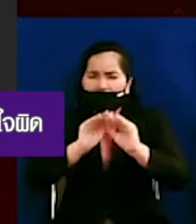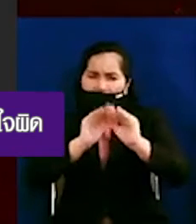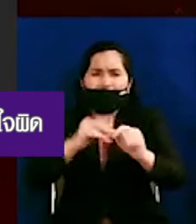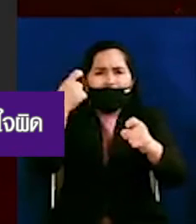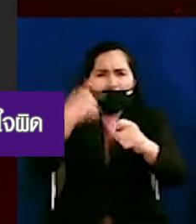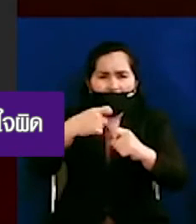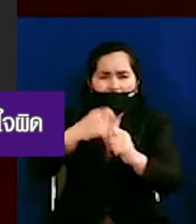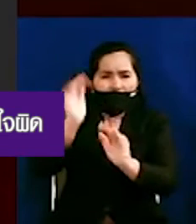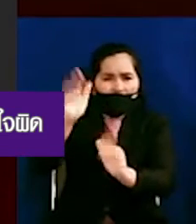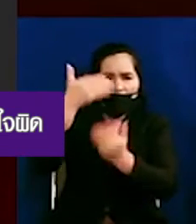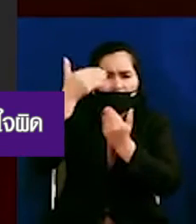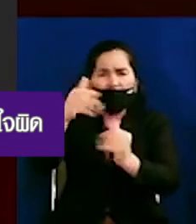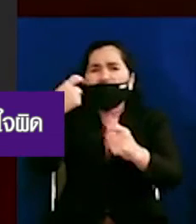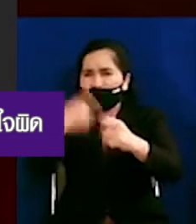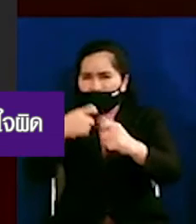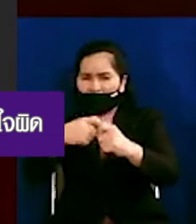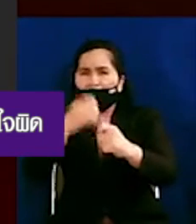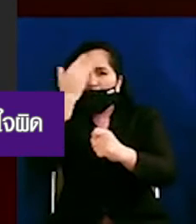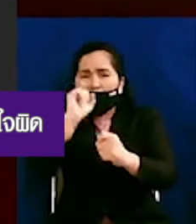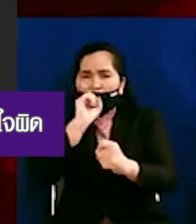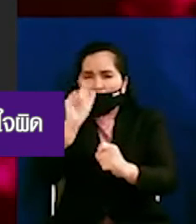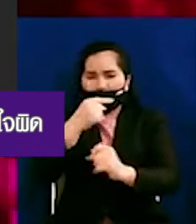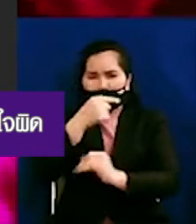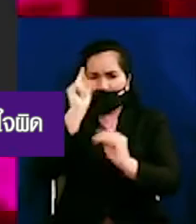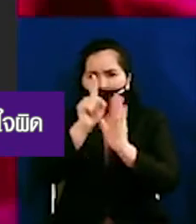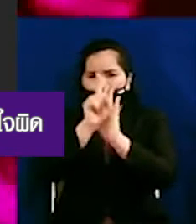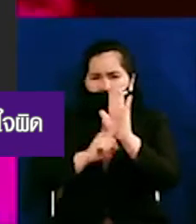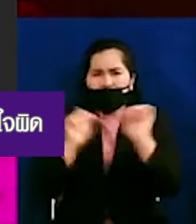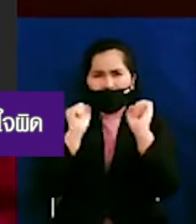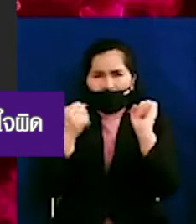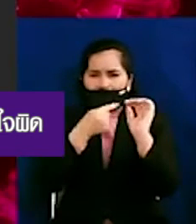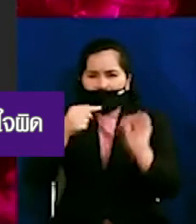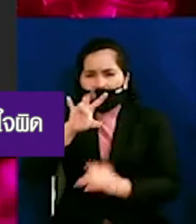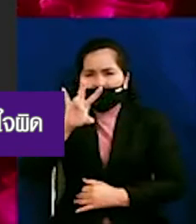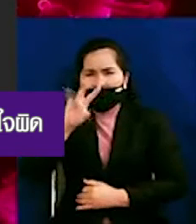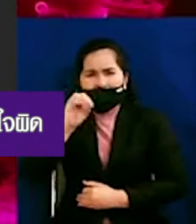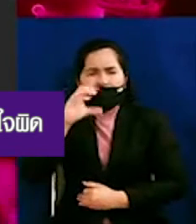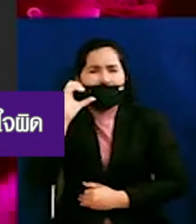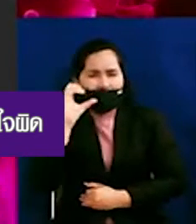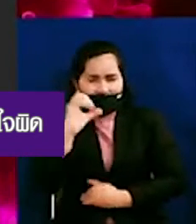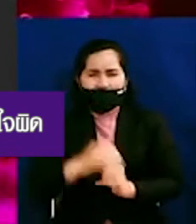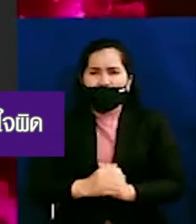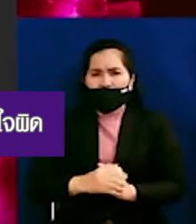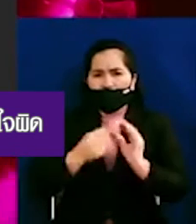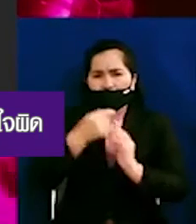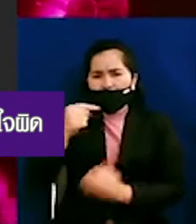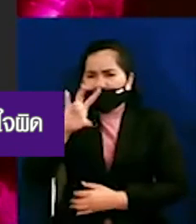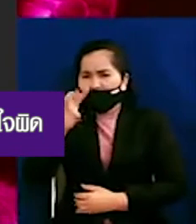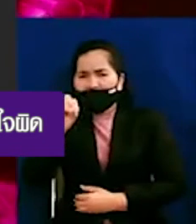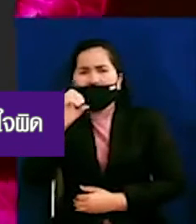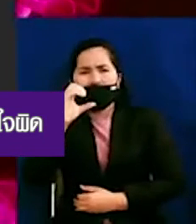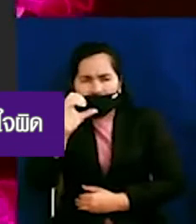การขนส่งเช่นต้องถูกจัดเก็บในอุณหภูมิ-บ 75องศานะครับ - 70องศา